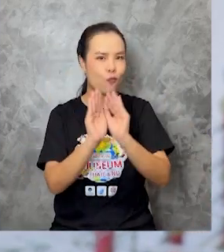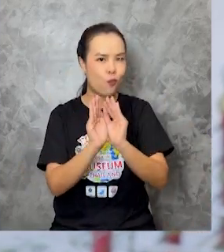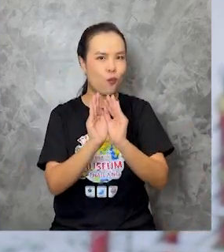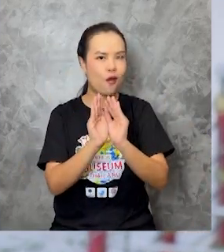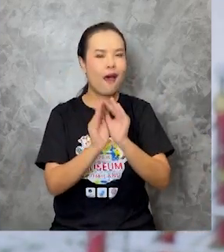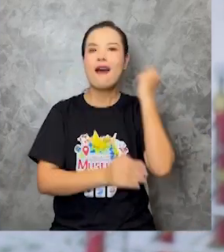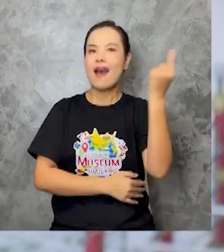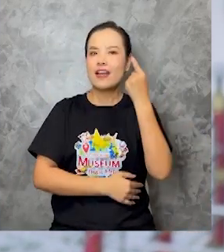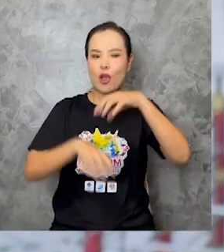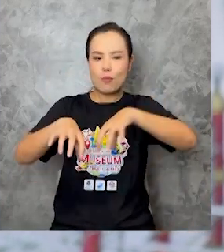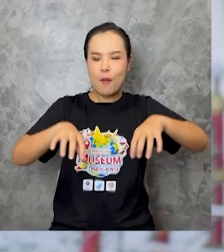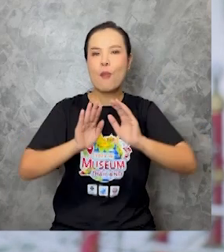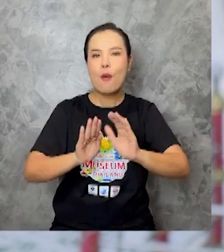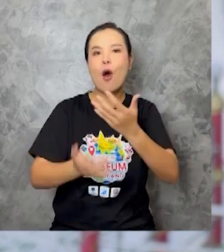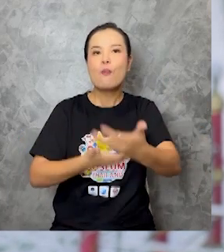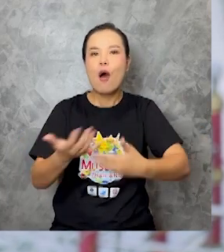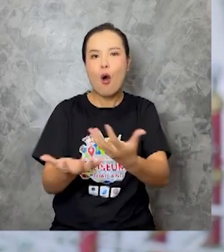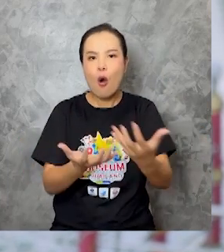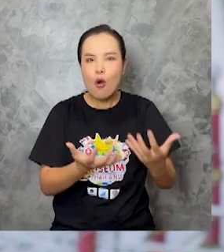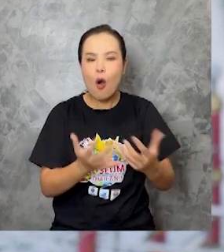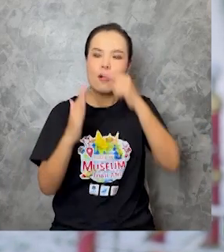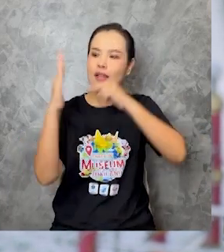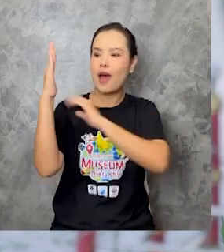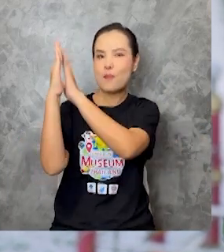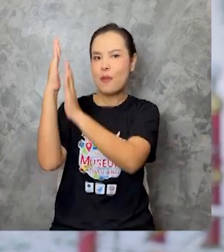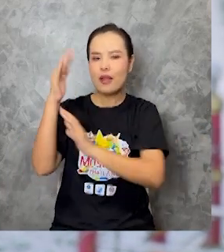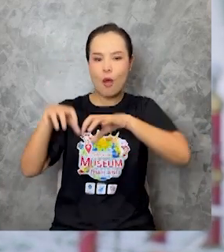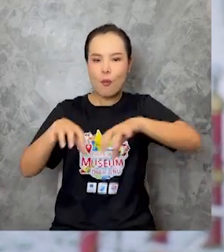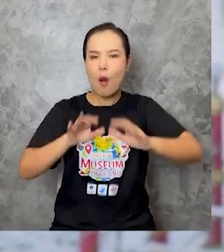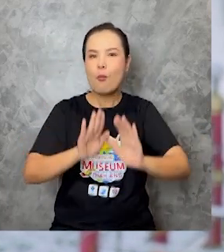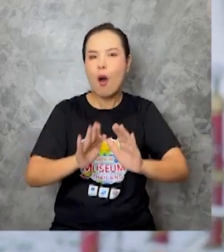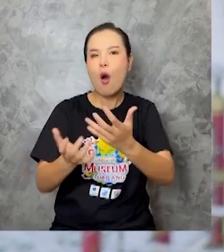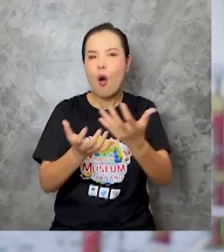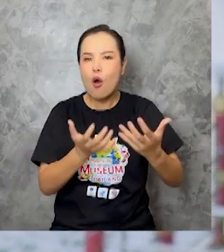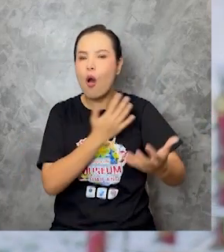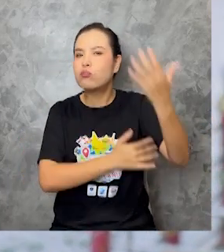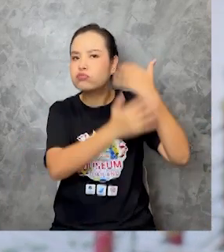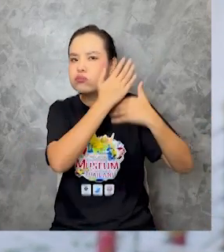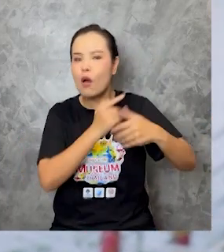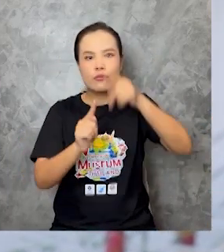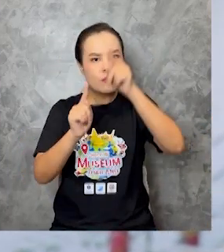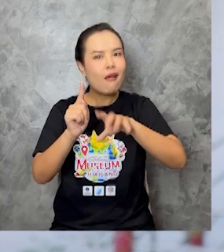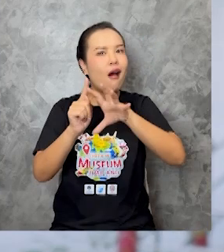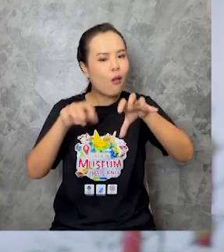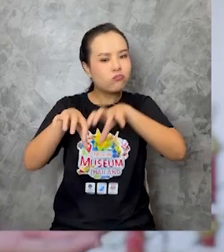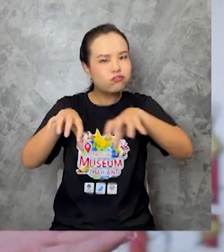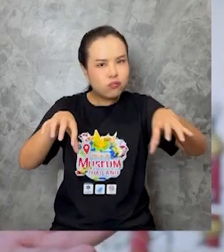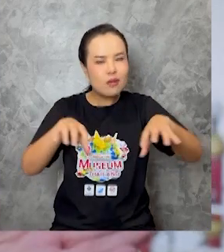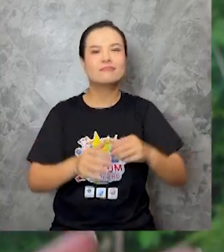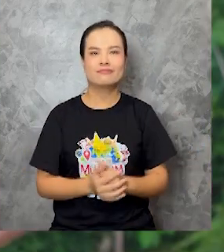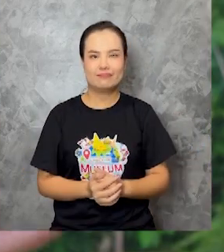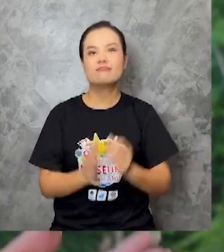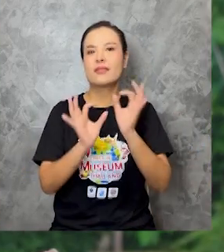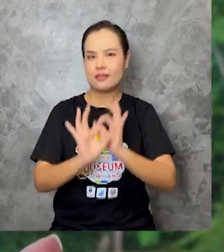ในครอบครัวไปตะลุยเที่ยวพิพิธภัณฑ์ในเมืองไทยกันค่ะซึ่งเมืองไทยนะคะก็มีพิพิธภัณฑ์เยอะมากๆกว่า 1,500 แห่งเลยนะค